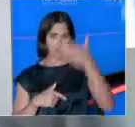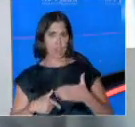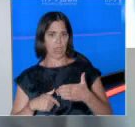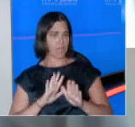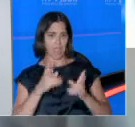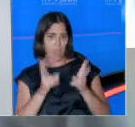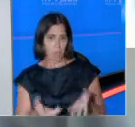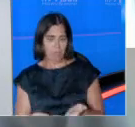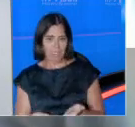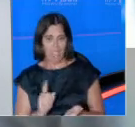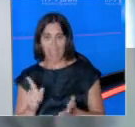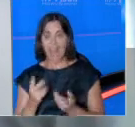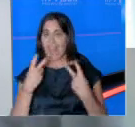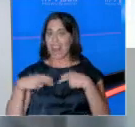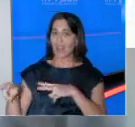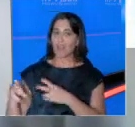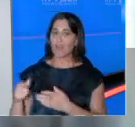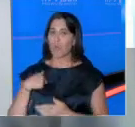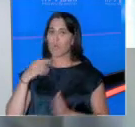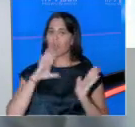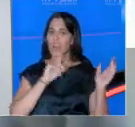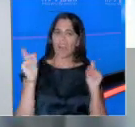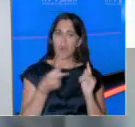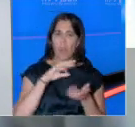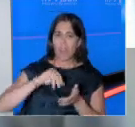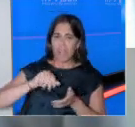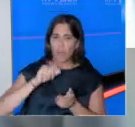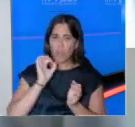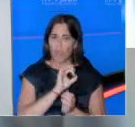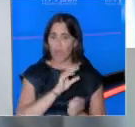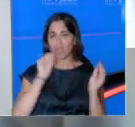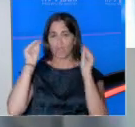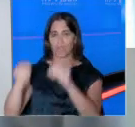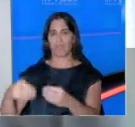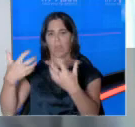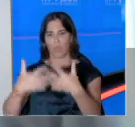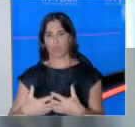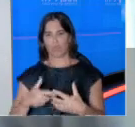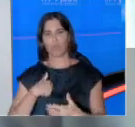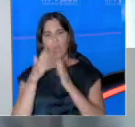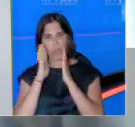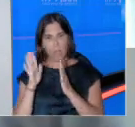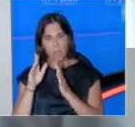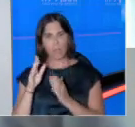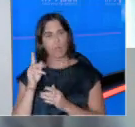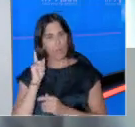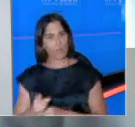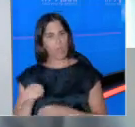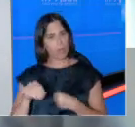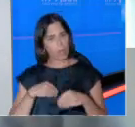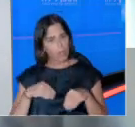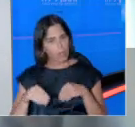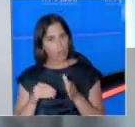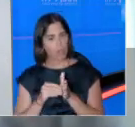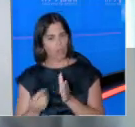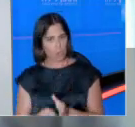לו שום אופציה, אין לו עכשיו לאן לחזור, הוא הולך, שם את כל הז'יטונים שלו על ממשלת אחדות, ואני מאמין שהוא יצטרך לעשות גם פשרות כדי